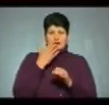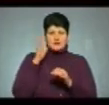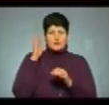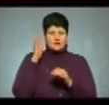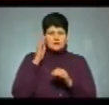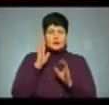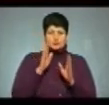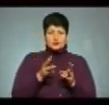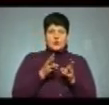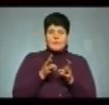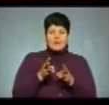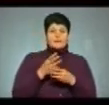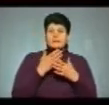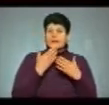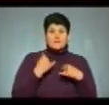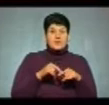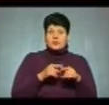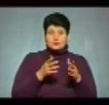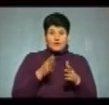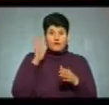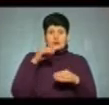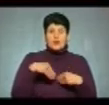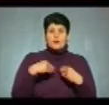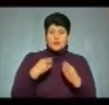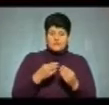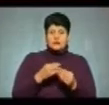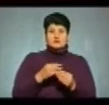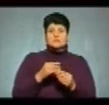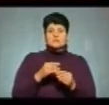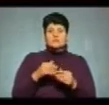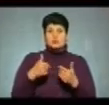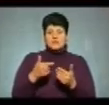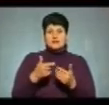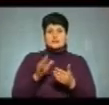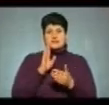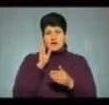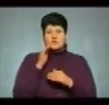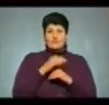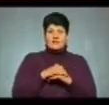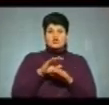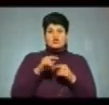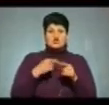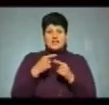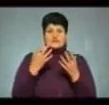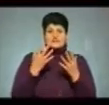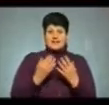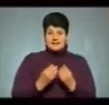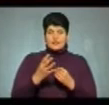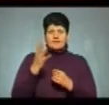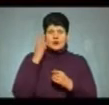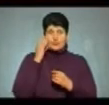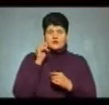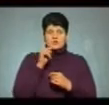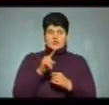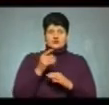опалення. Нема такого. Через те, що вода як подавалася, так і подається зранку і ввечері через день. Але враховуючи те, що